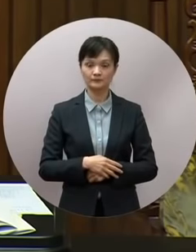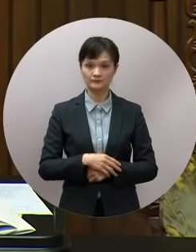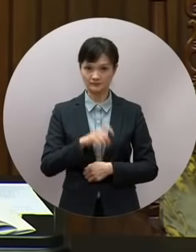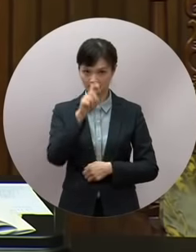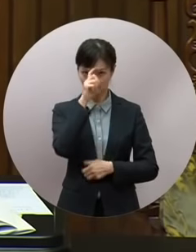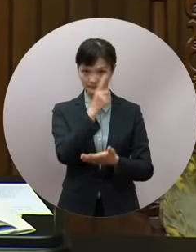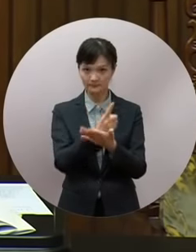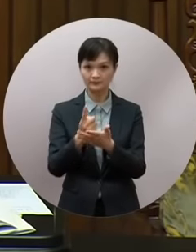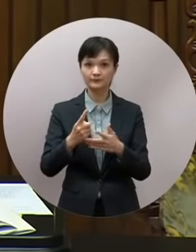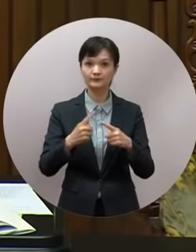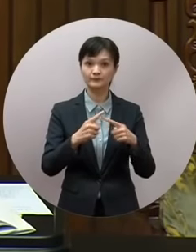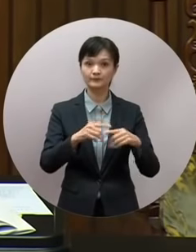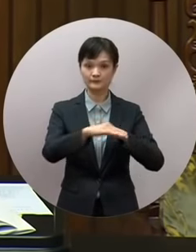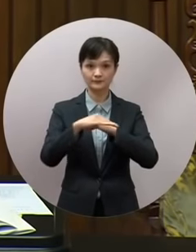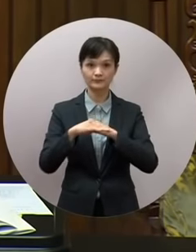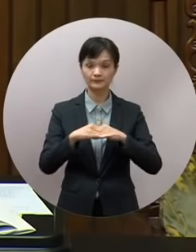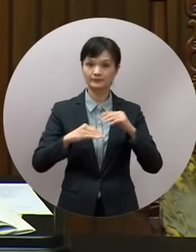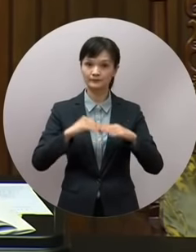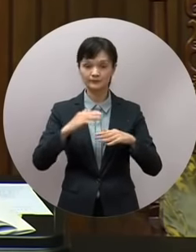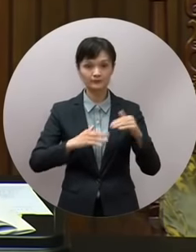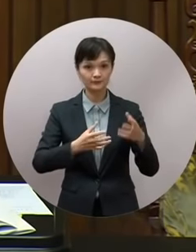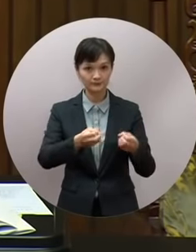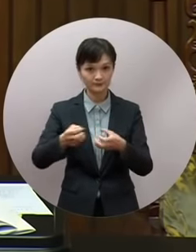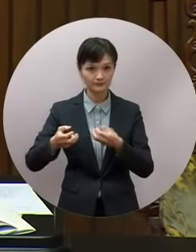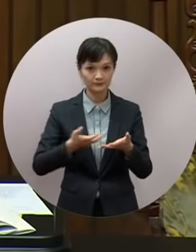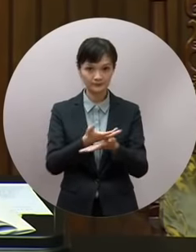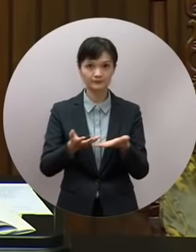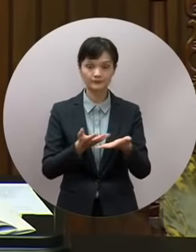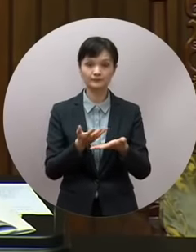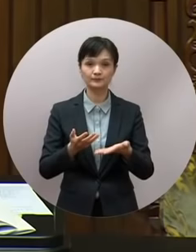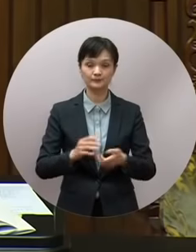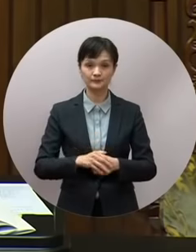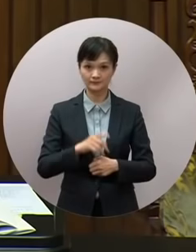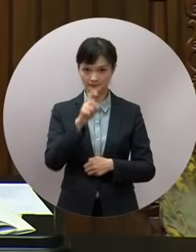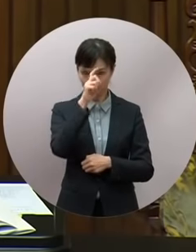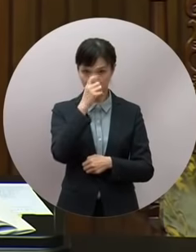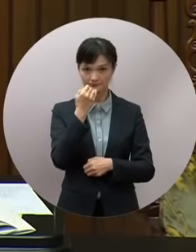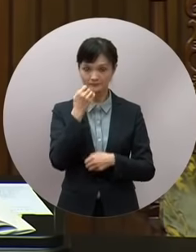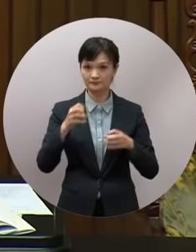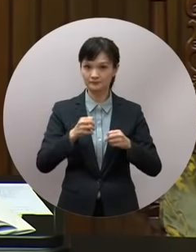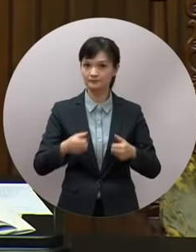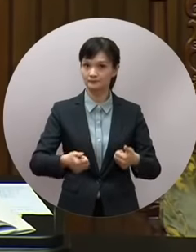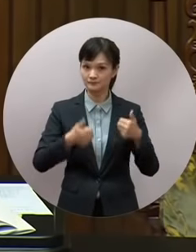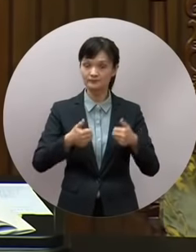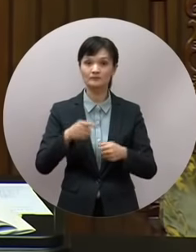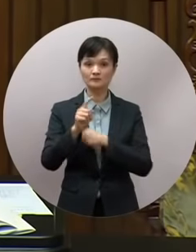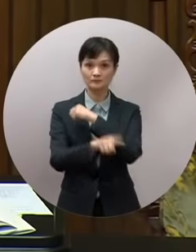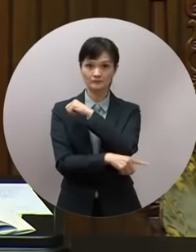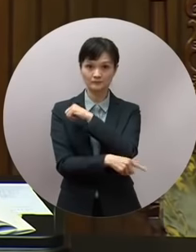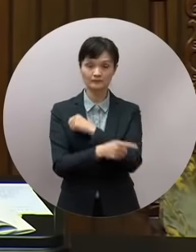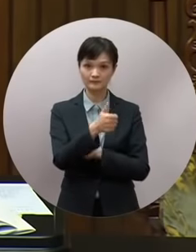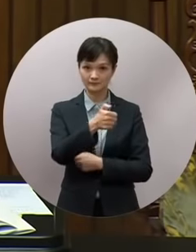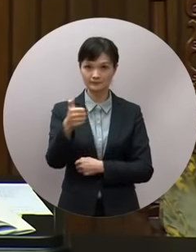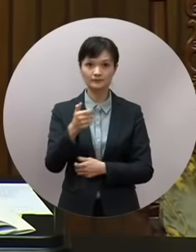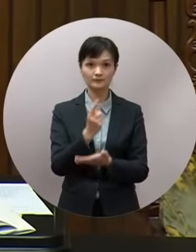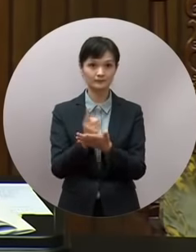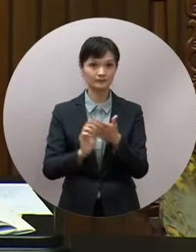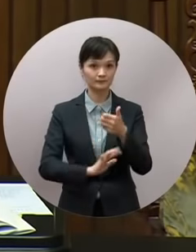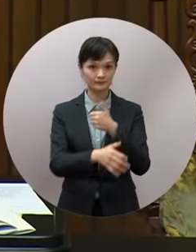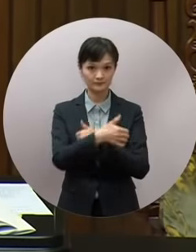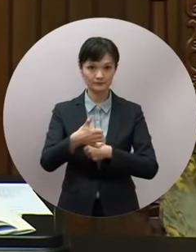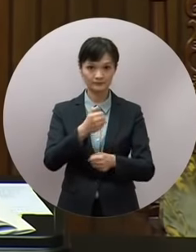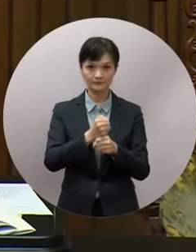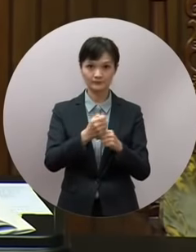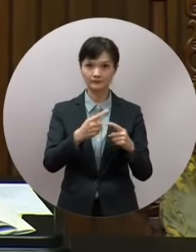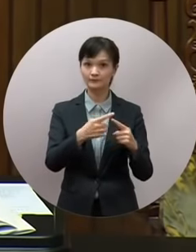话，谋求朝野及全民修宪之最大共识。最后，感谢本院全体委员工作同